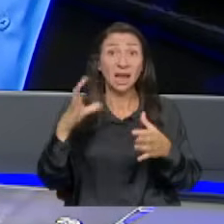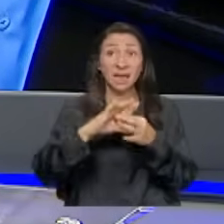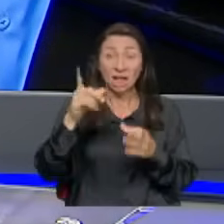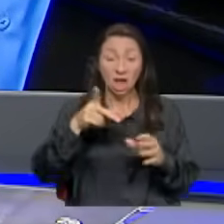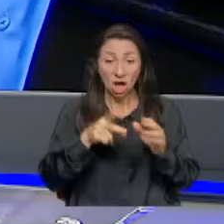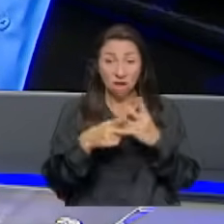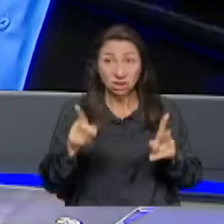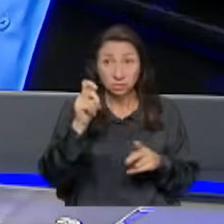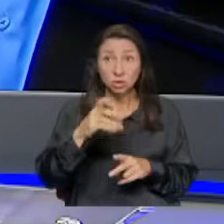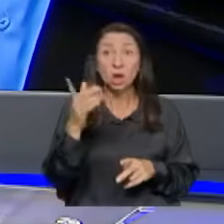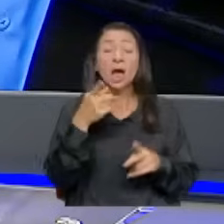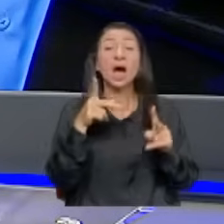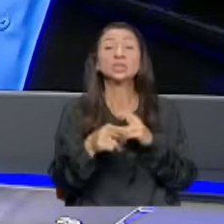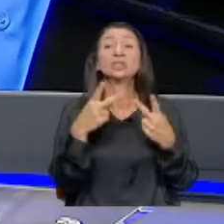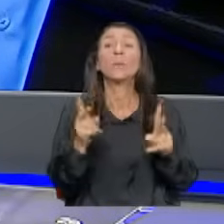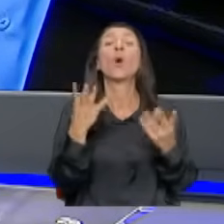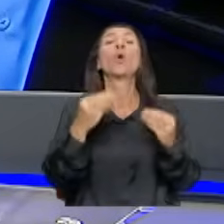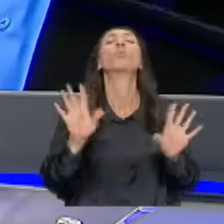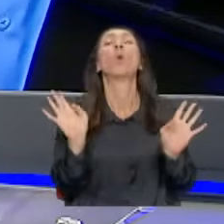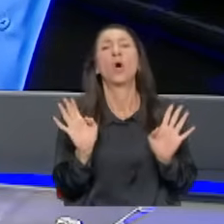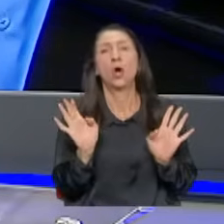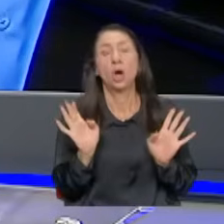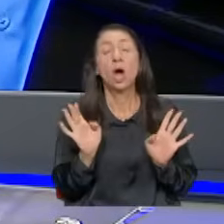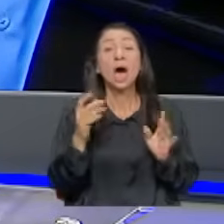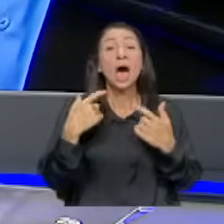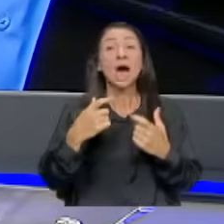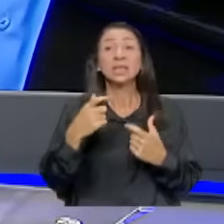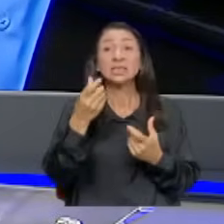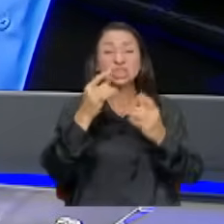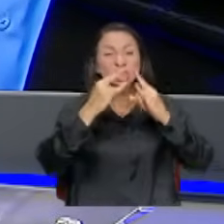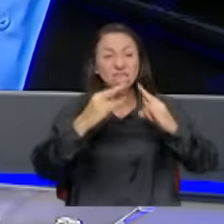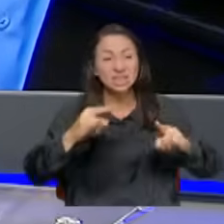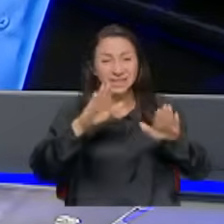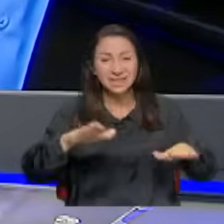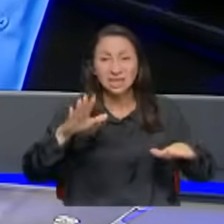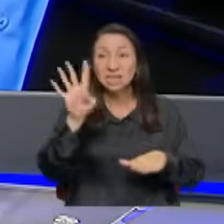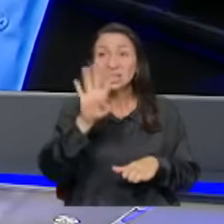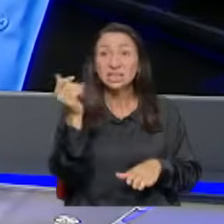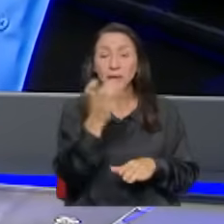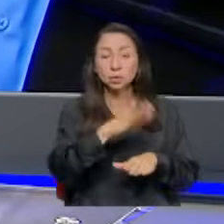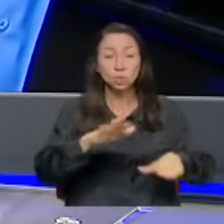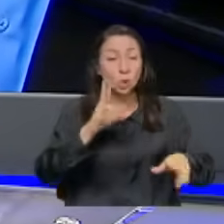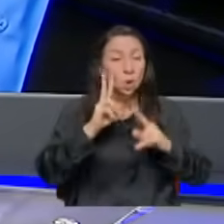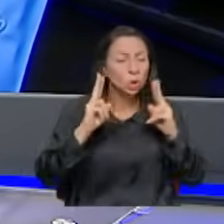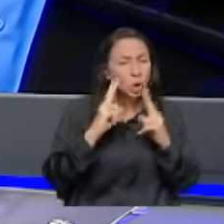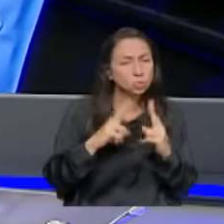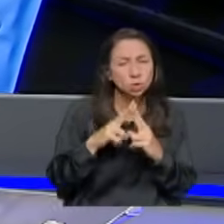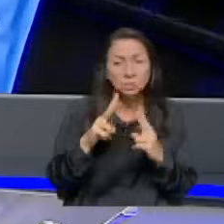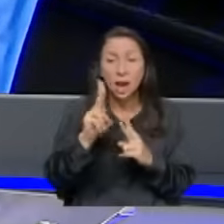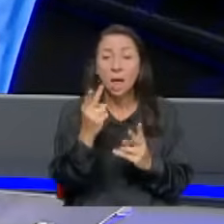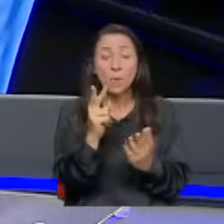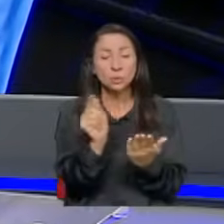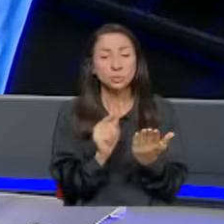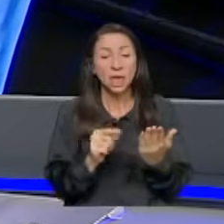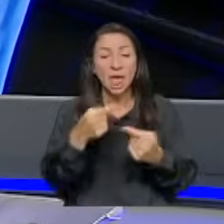açılış yapıyorsunuz ya öyle açılış yapmak da olmuyor o iş şimdi Hatay'da çadır kentte 40 tane çocukla görüşmüşler bir rapor hazırlamışlar